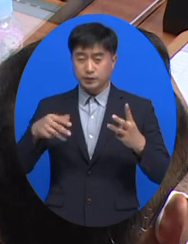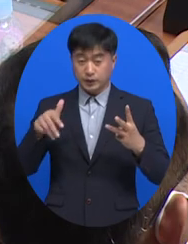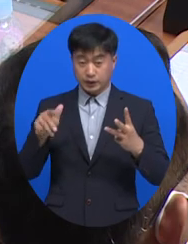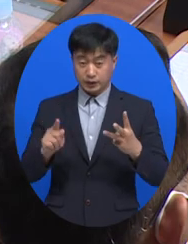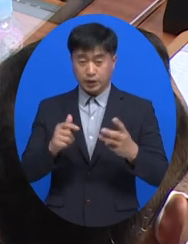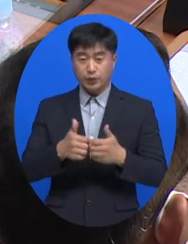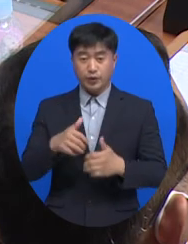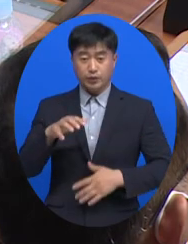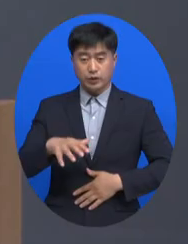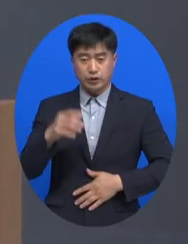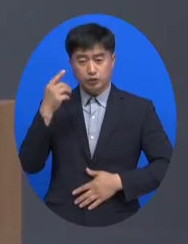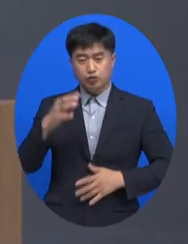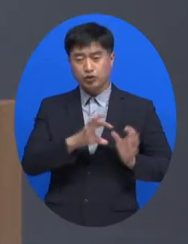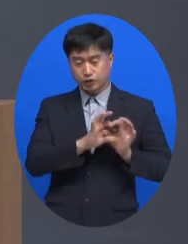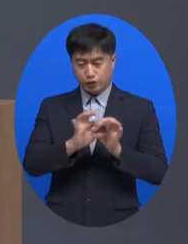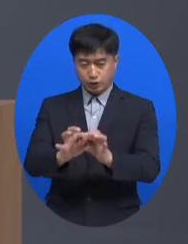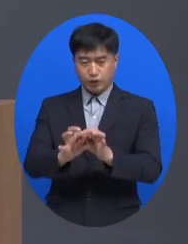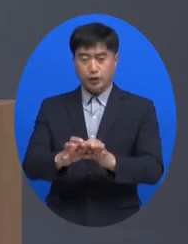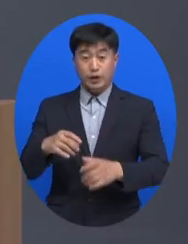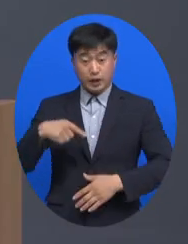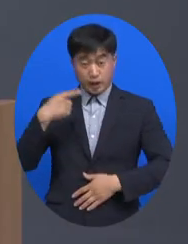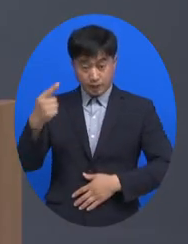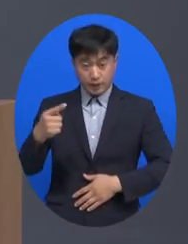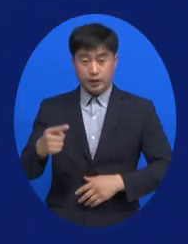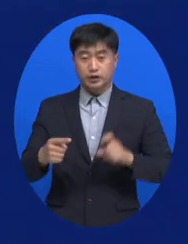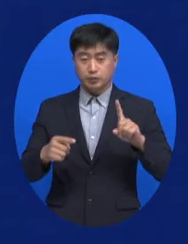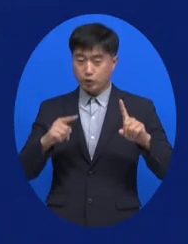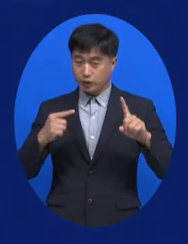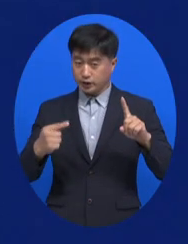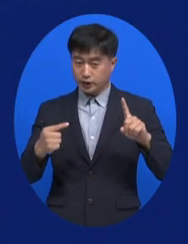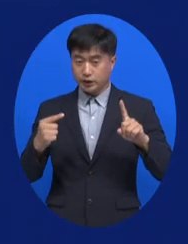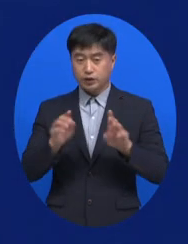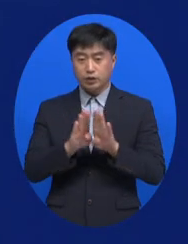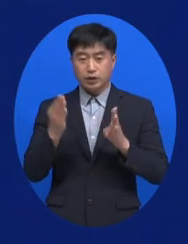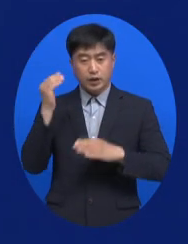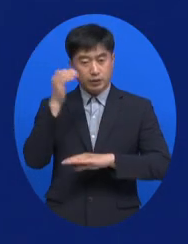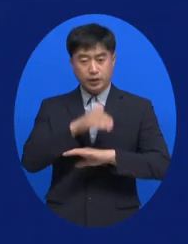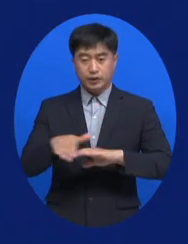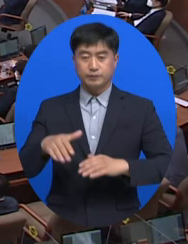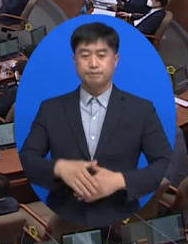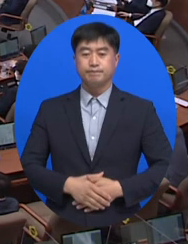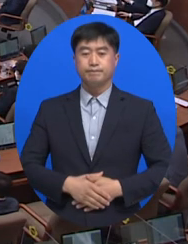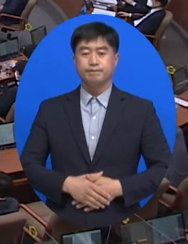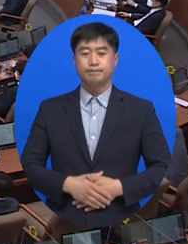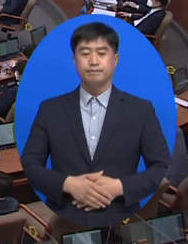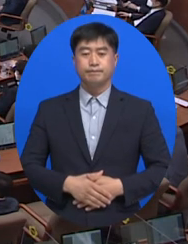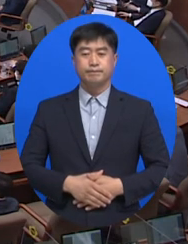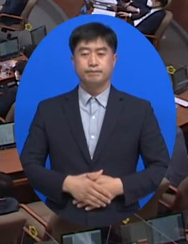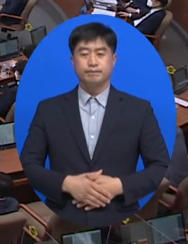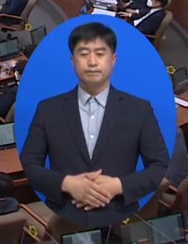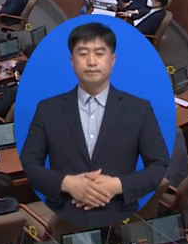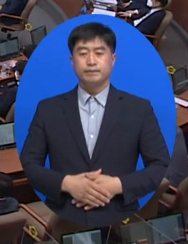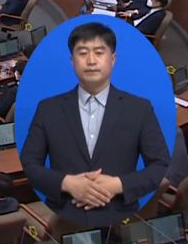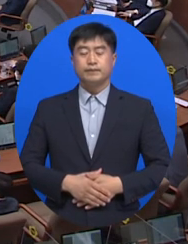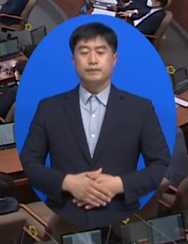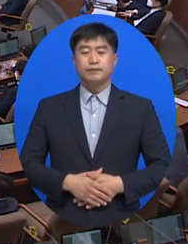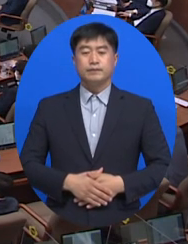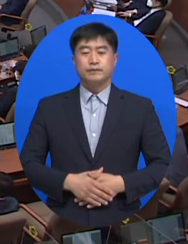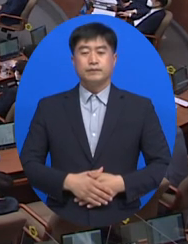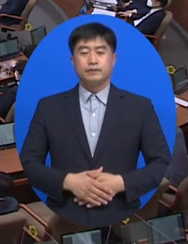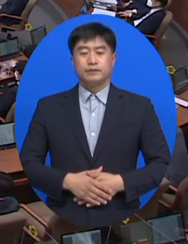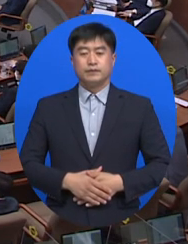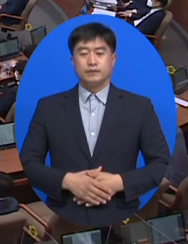3차 본회의에서도 도정질의를 이어가며 다음 회기는 11월 1일에 열릴 예정입니다. 경기지TV 이슬비입니다.